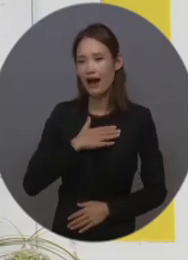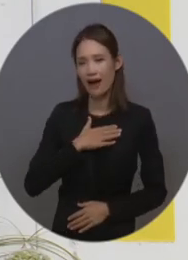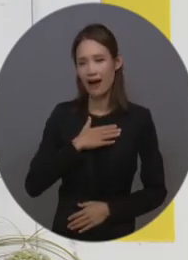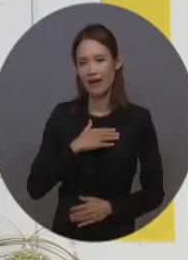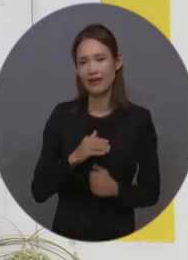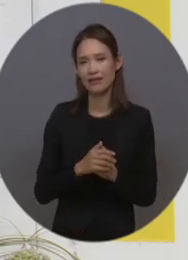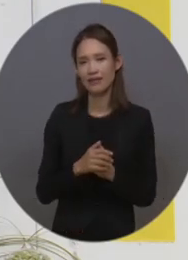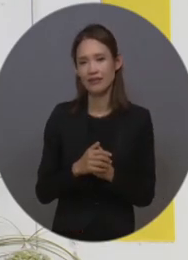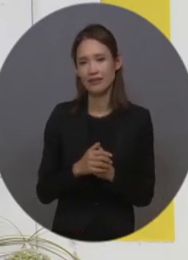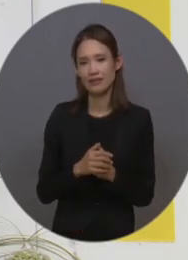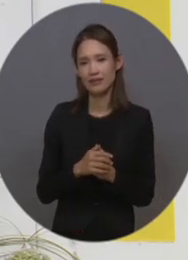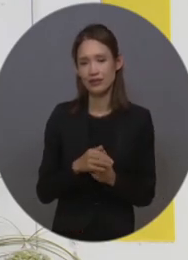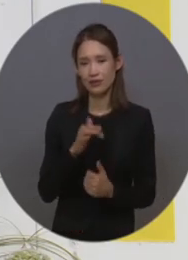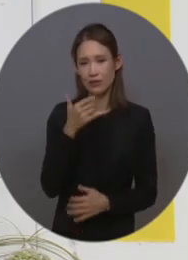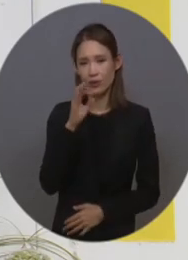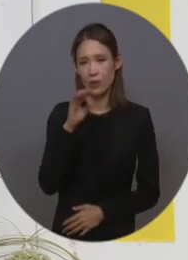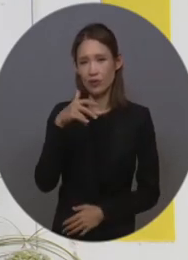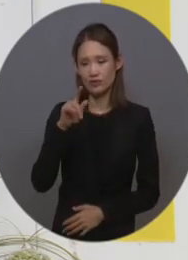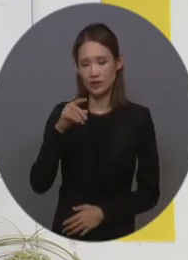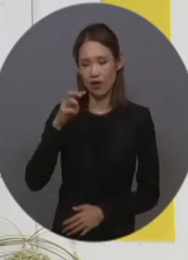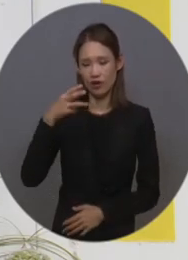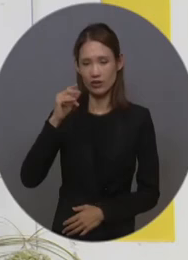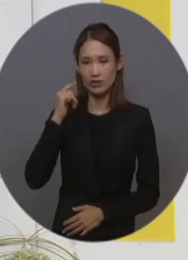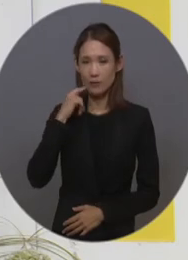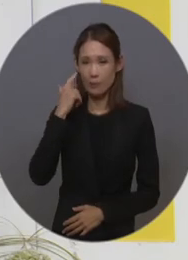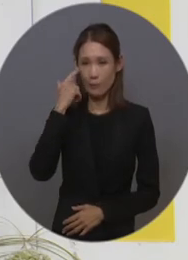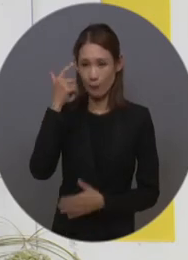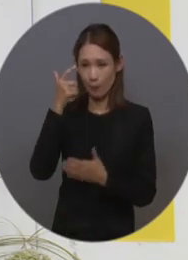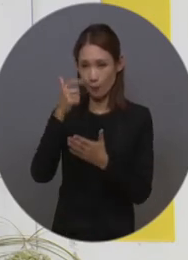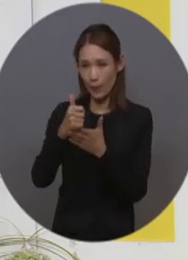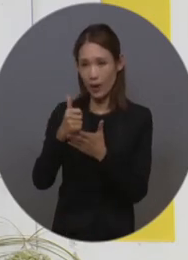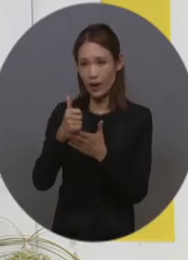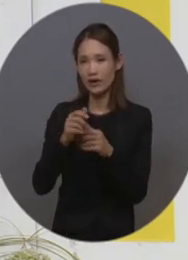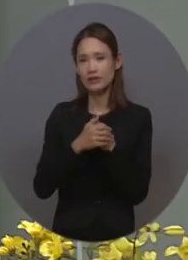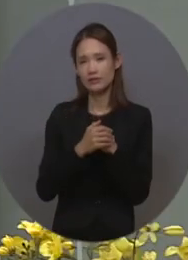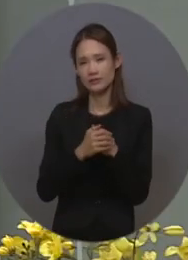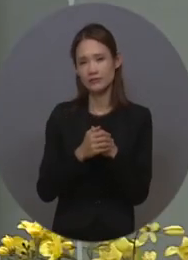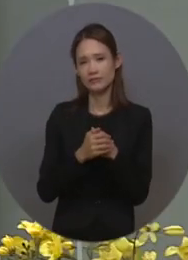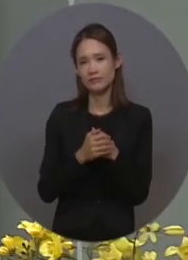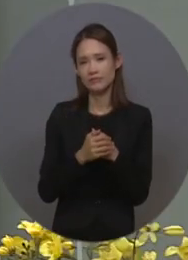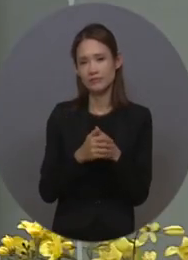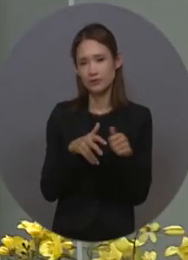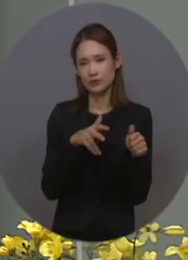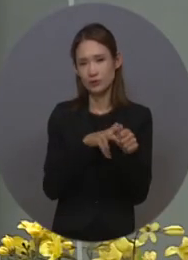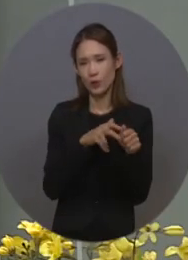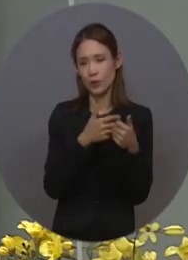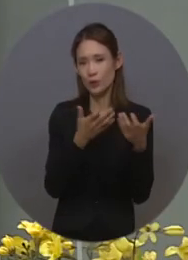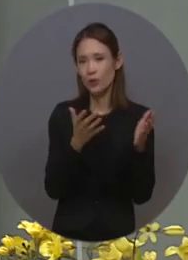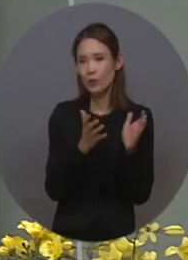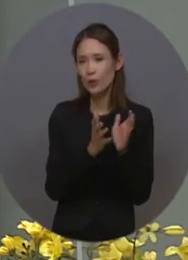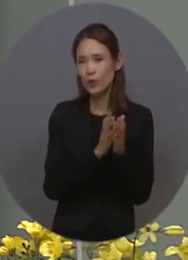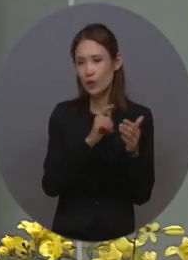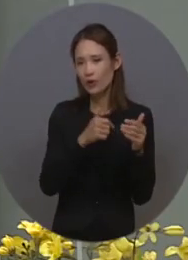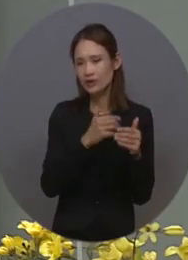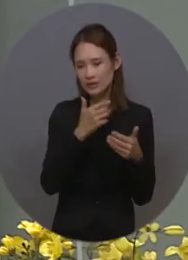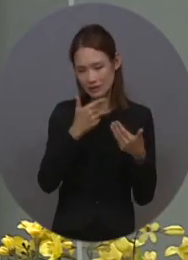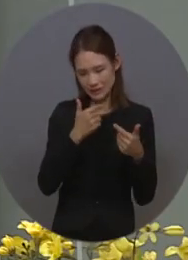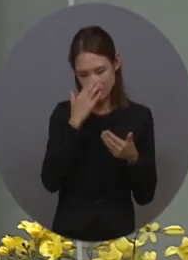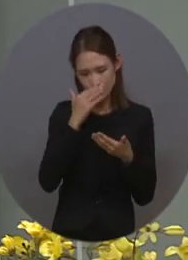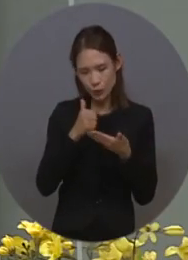예, 그 당시에 이제 홍정길 목사님이 이걸 네. 하셨는데 홍정길 목사님은 이 종교계에서도 아주